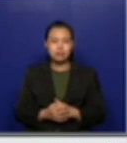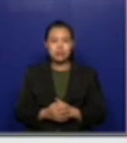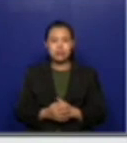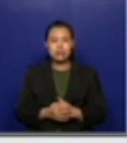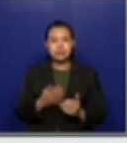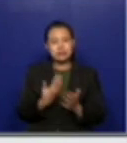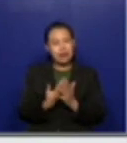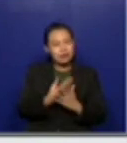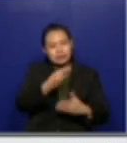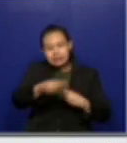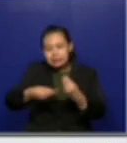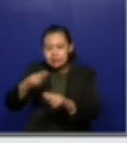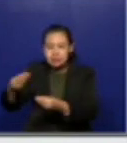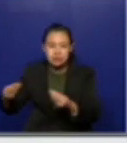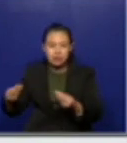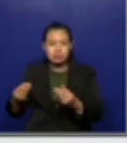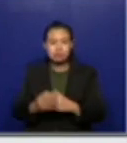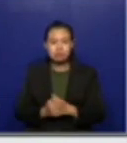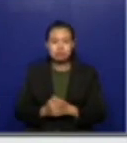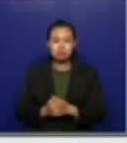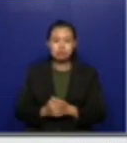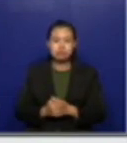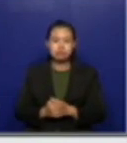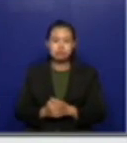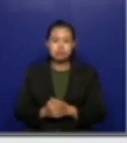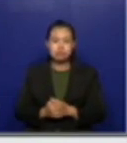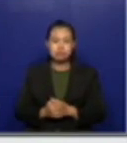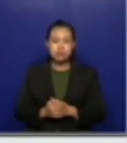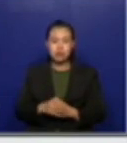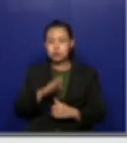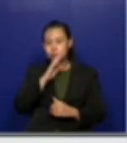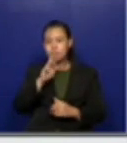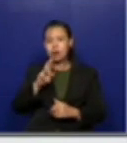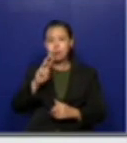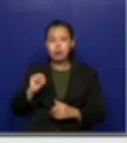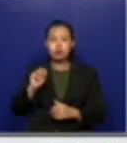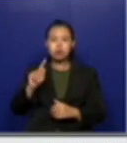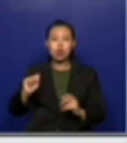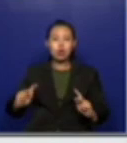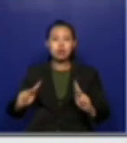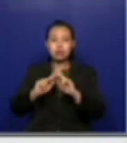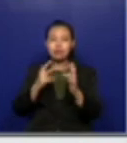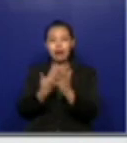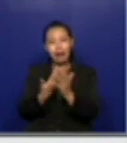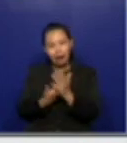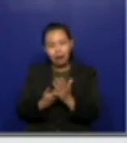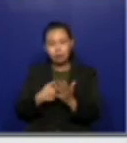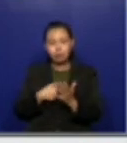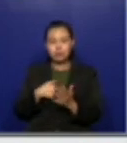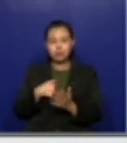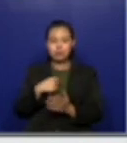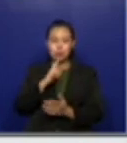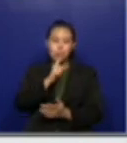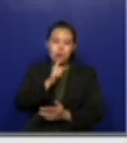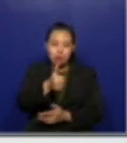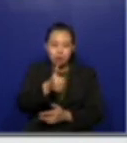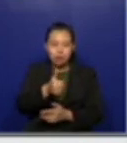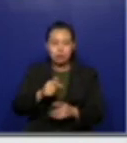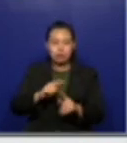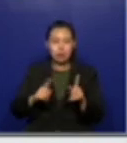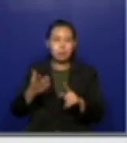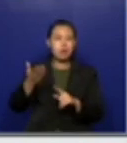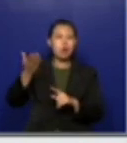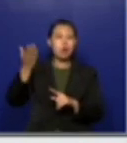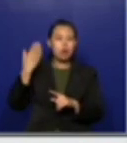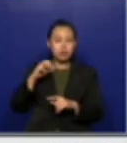คลาสสิกเลยที่ถ้าท่านเป็นรัฐมนตรีคลังนะครับผมจะได้ว่าท่านตรงตัวแต่เป็นรัฐมนตรีคลังมาตั้งแต่สมัยท่านสมคิด